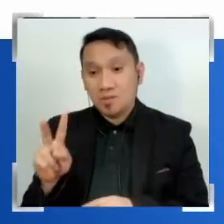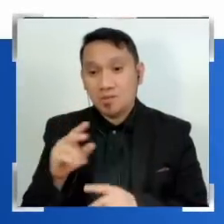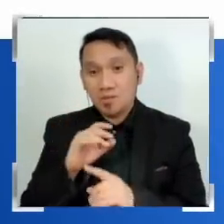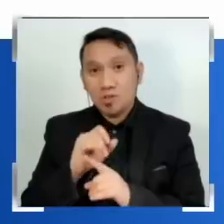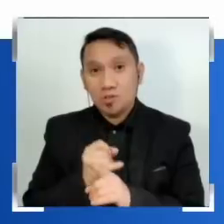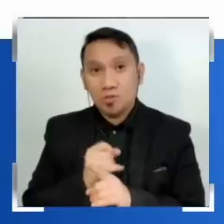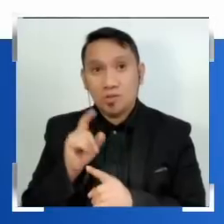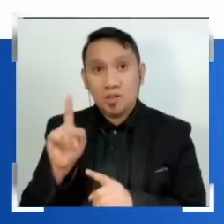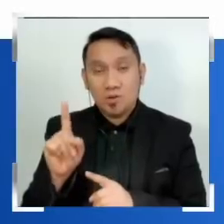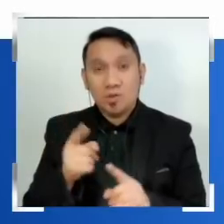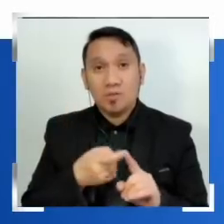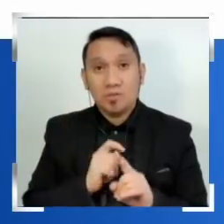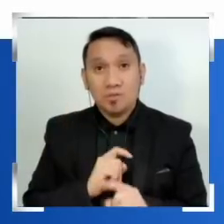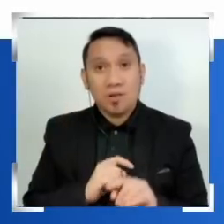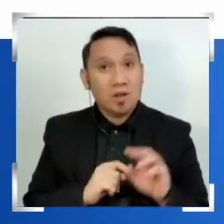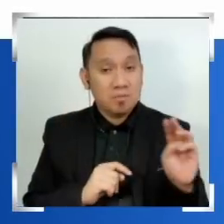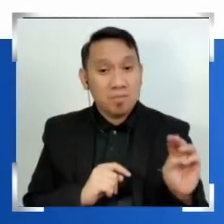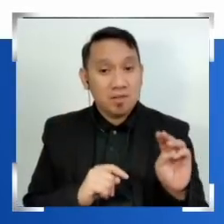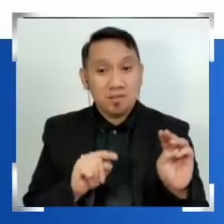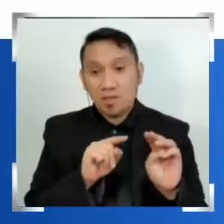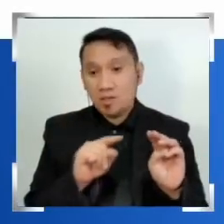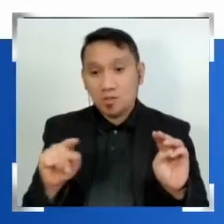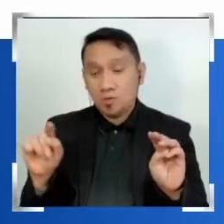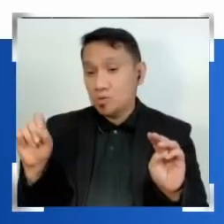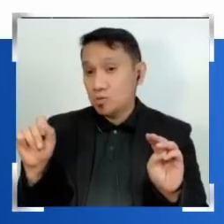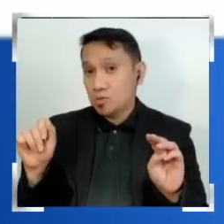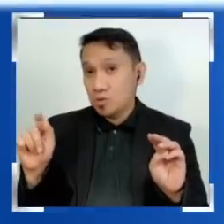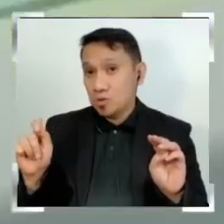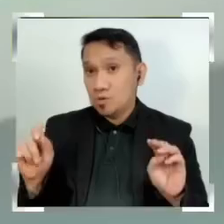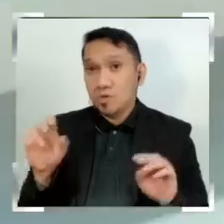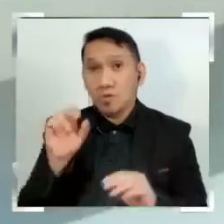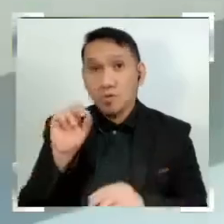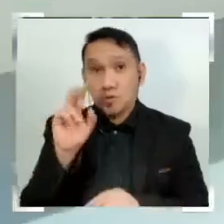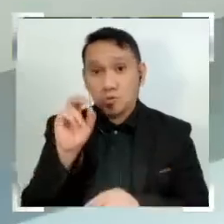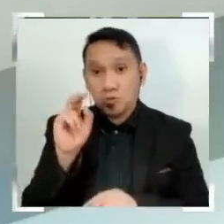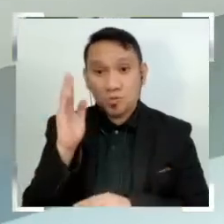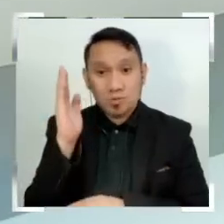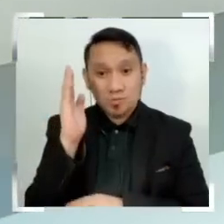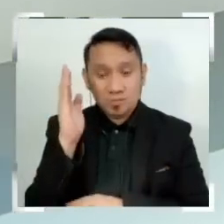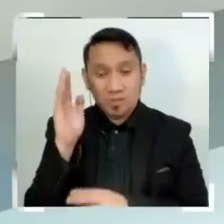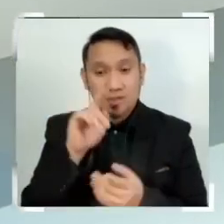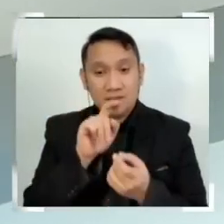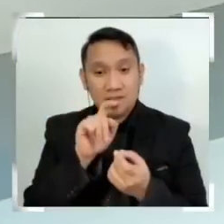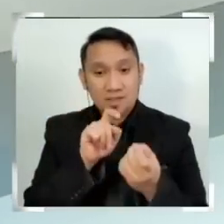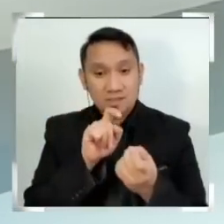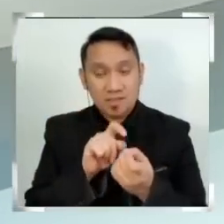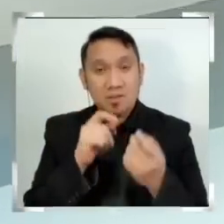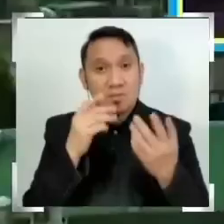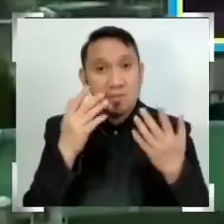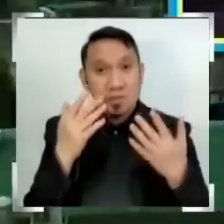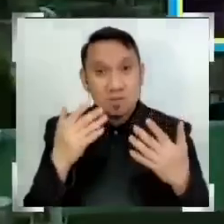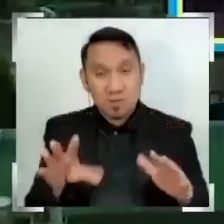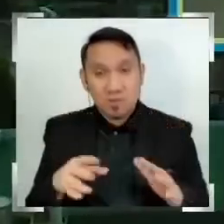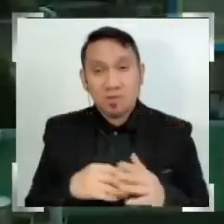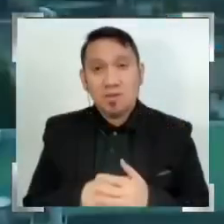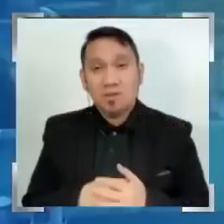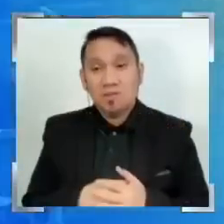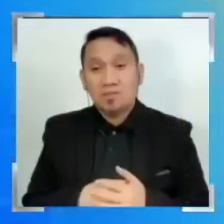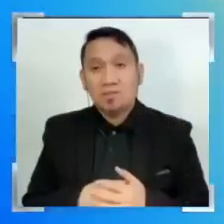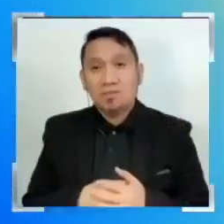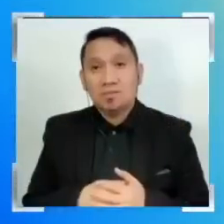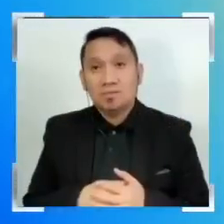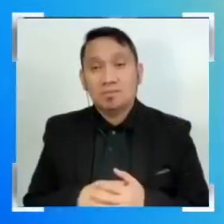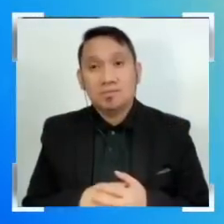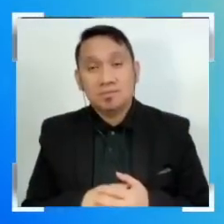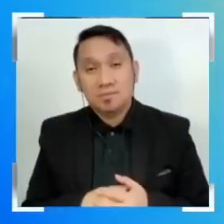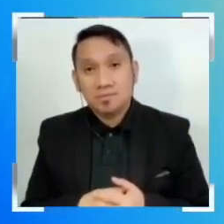mula Lunes hanggang Sabado alas 12 impunto. Pagkatapos yan ng nangungunang noontime newscast ng